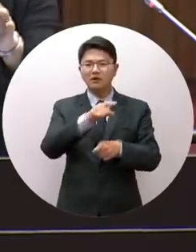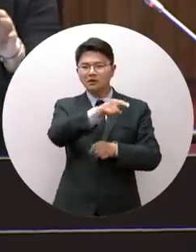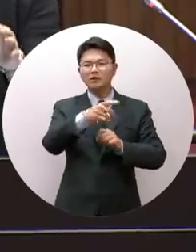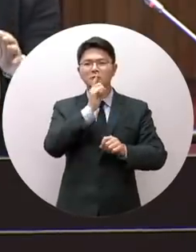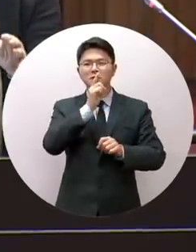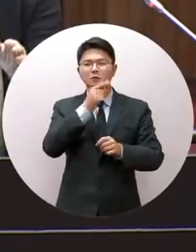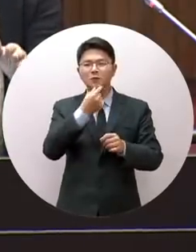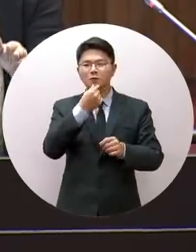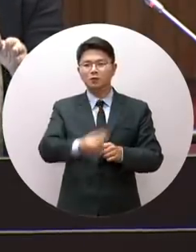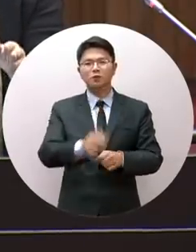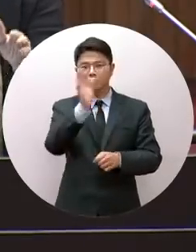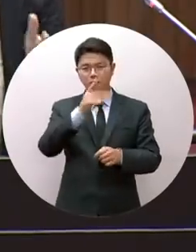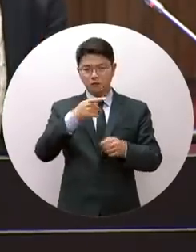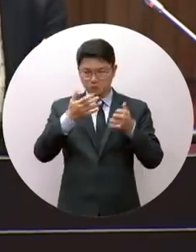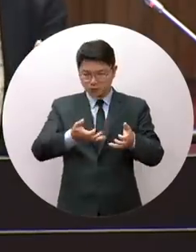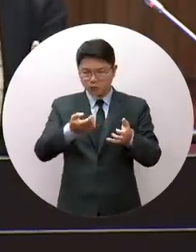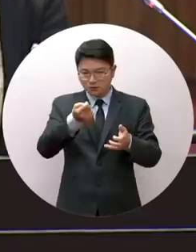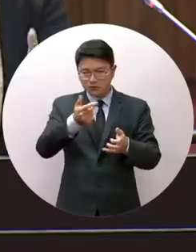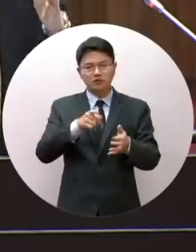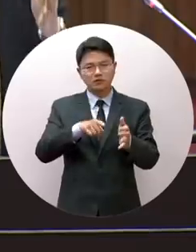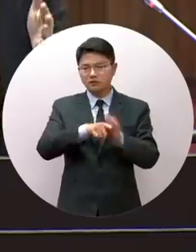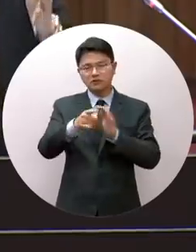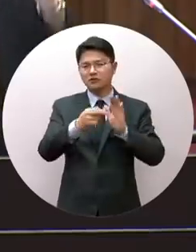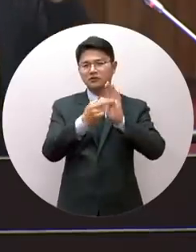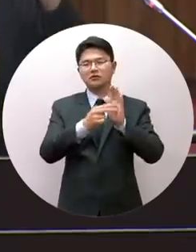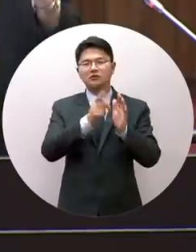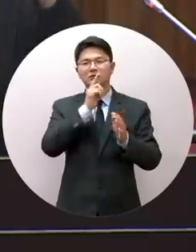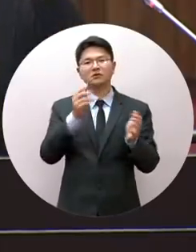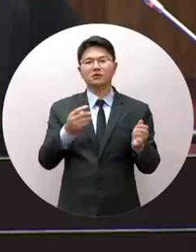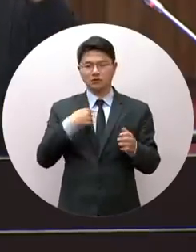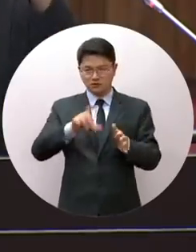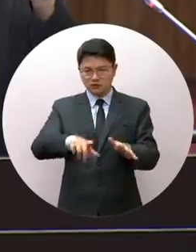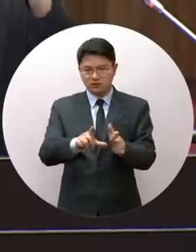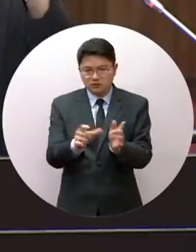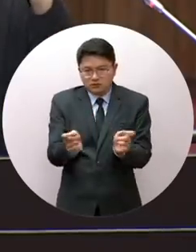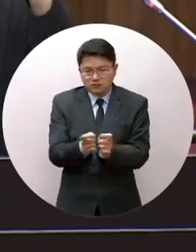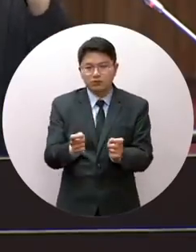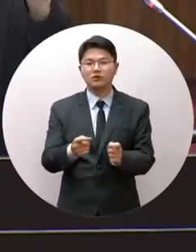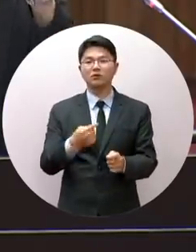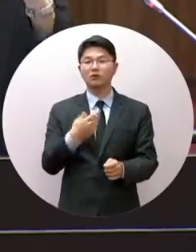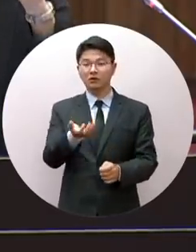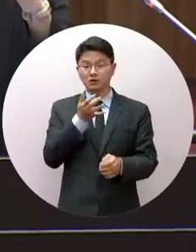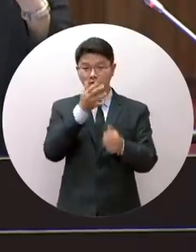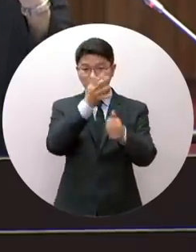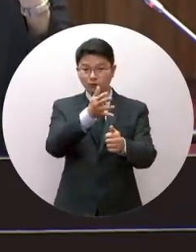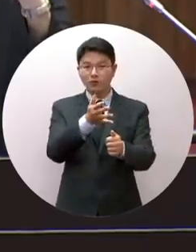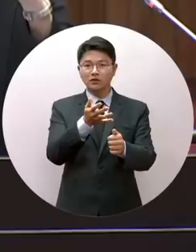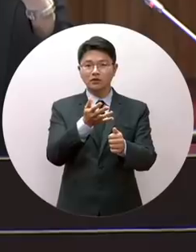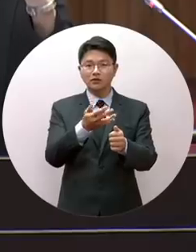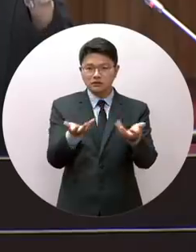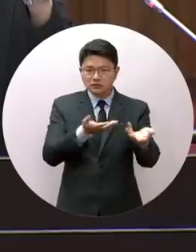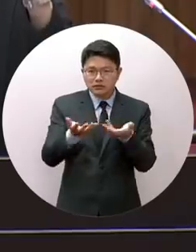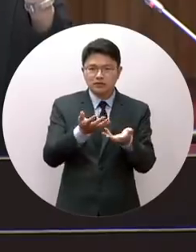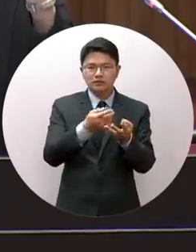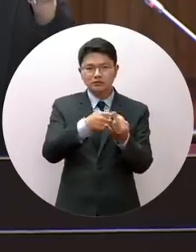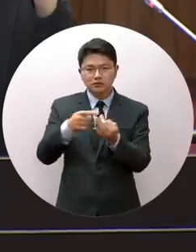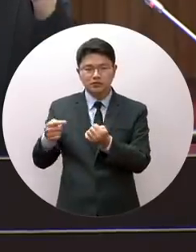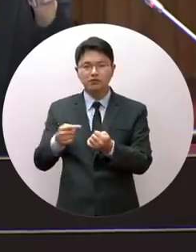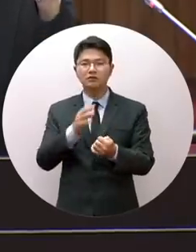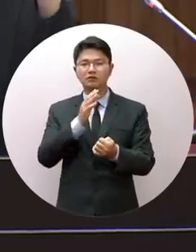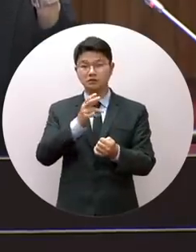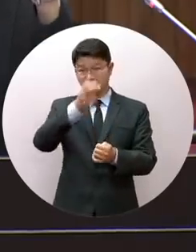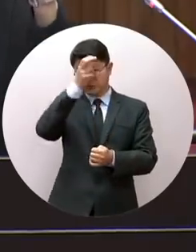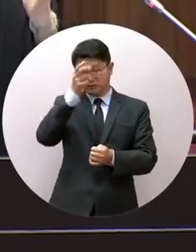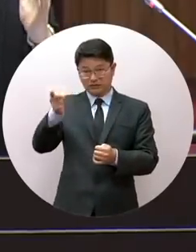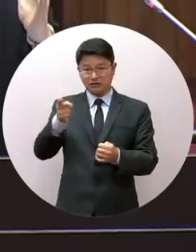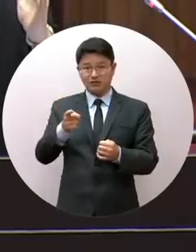这個，我就切入重点，因为我时间很短，我们就因为我刚才提这几件事情，其实很多都不是警察他的